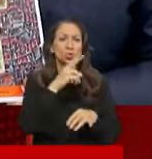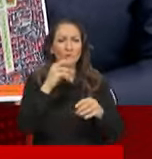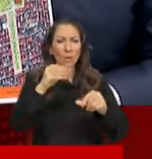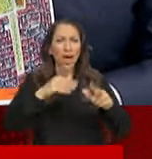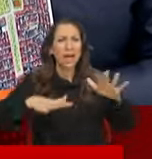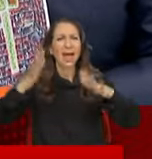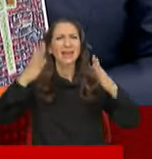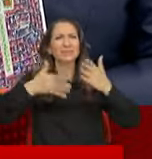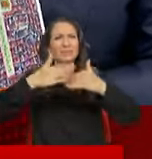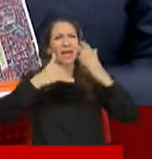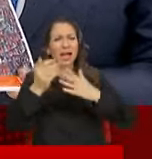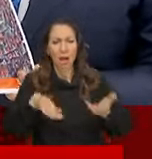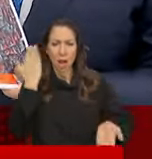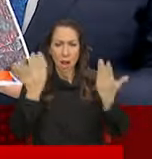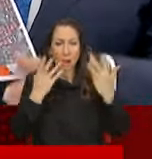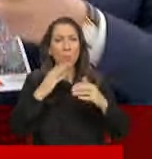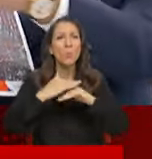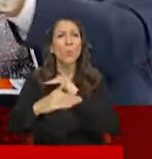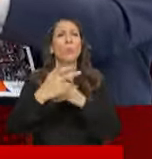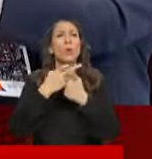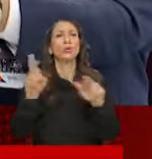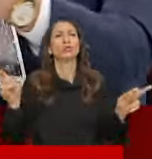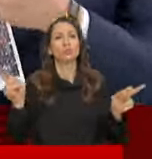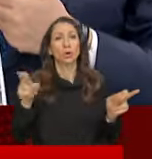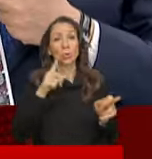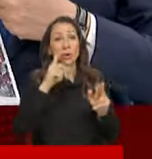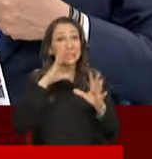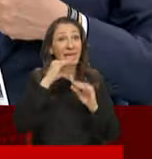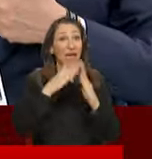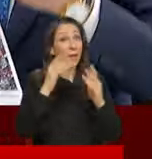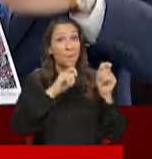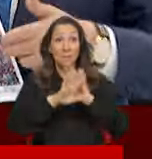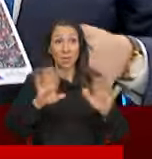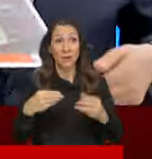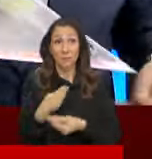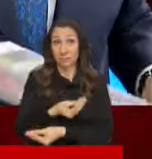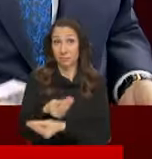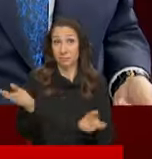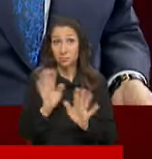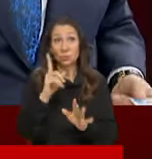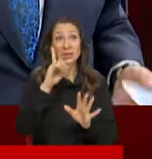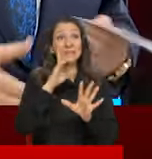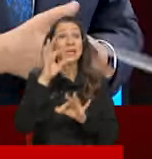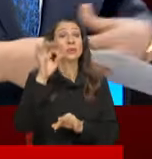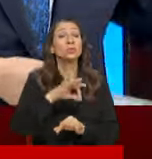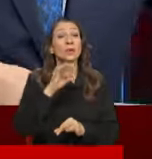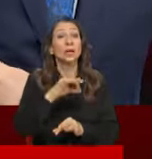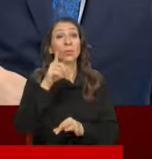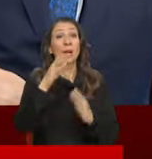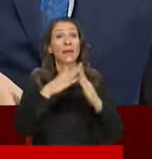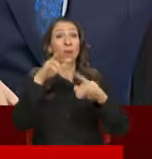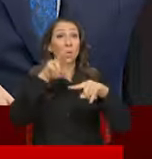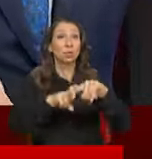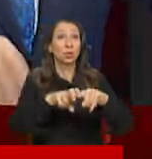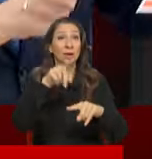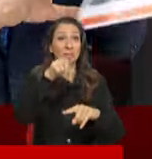enkazlar yıkıldı kaldırıldı ve biz bu insanlara evlerini yaptık verdik Ve bu insanlar şu anda bu konutlarda